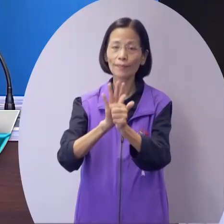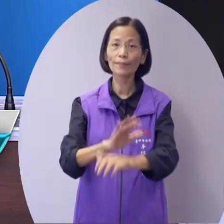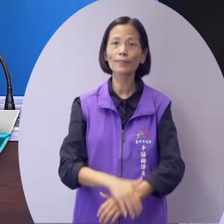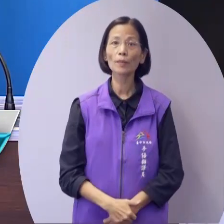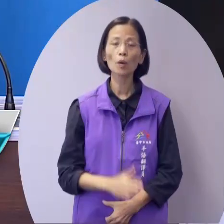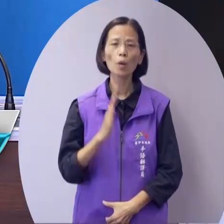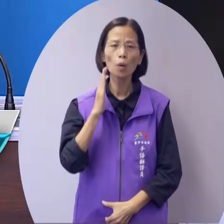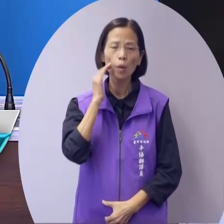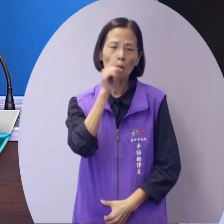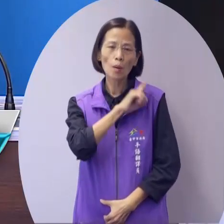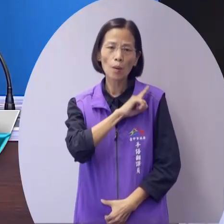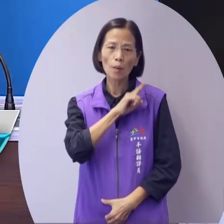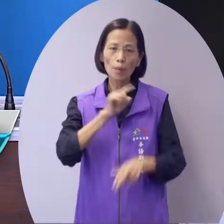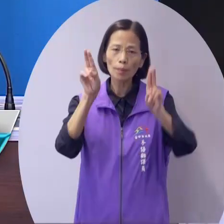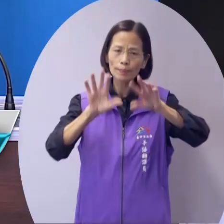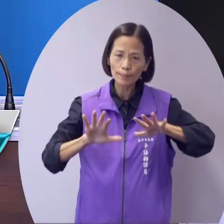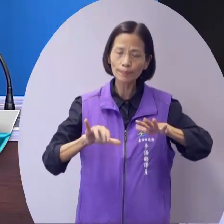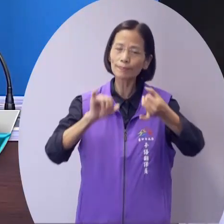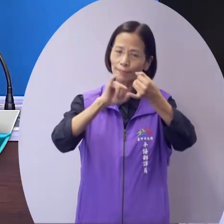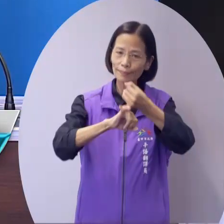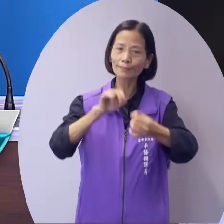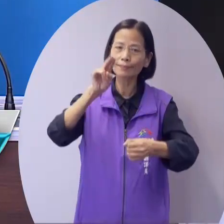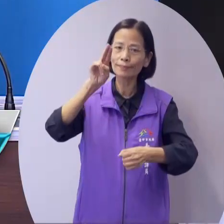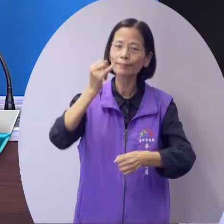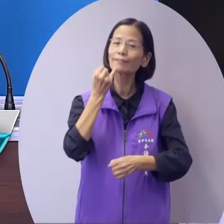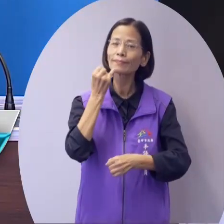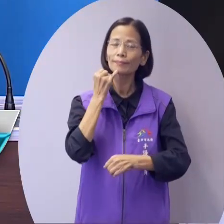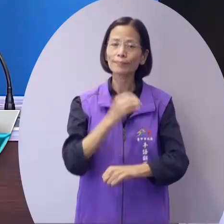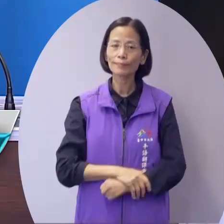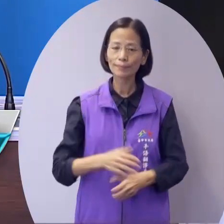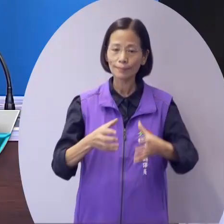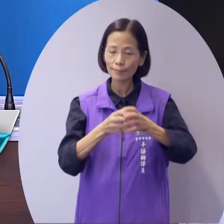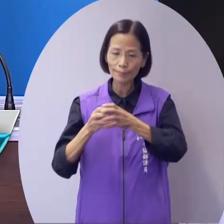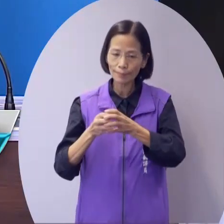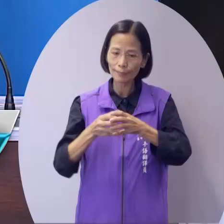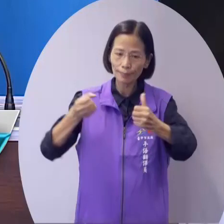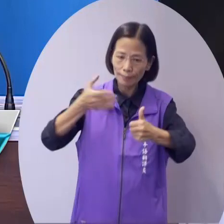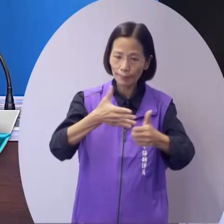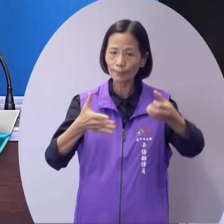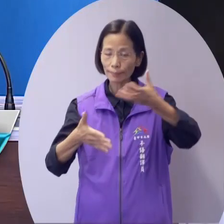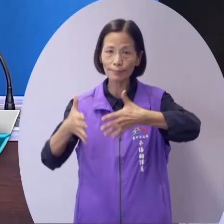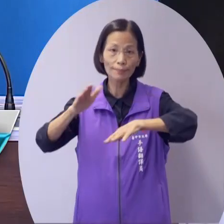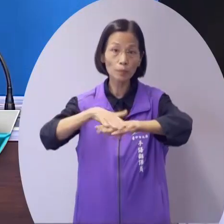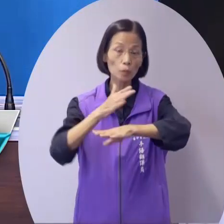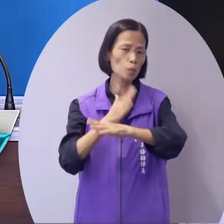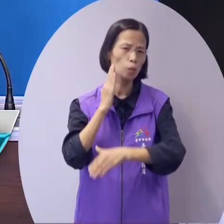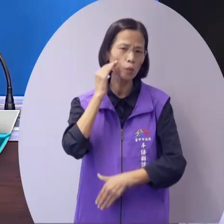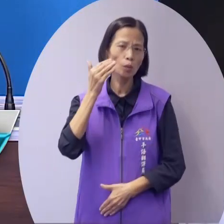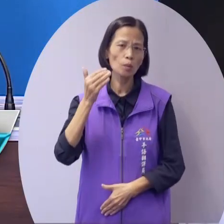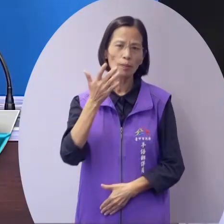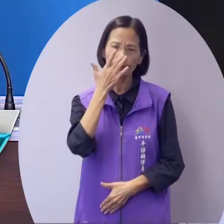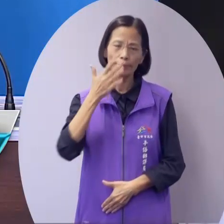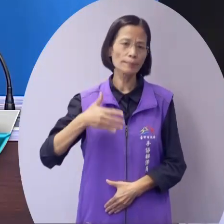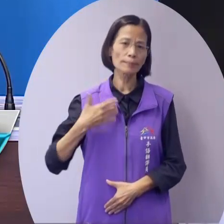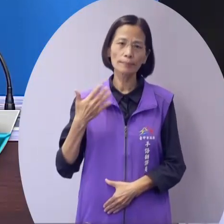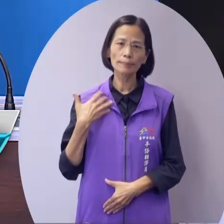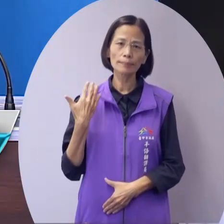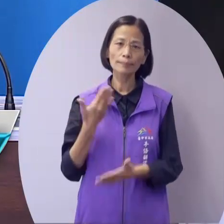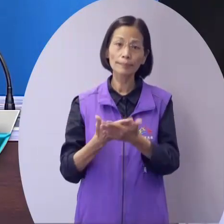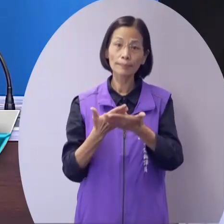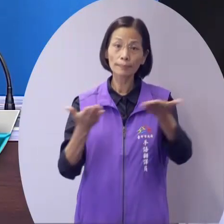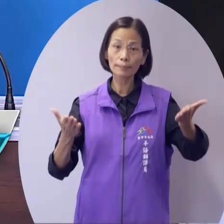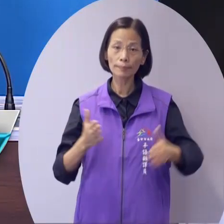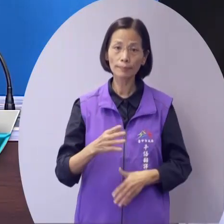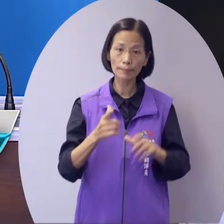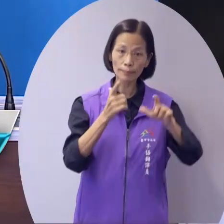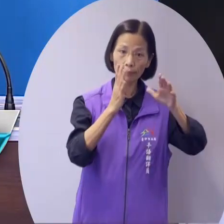当然，如果你自己会弄，自己弄是最好哈，那避免群聚。但是如果你真的是不会的话，那我们台中市包